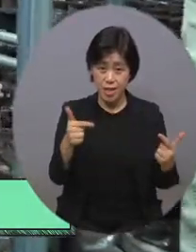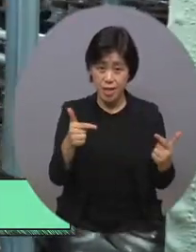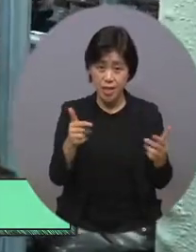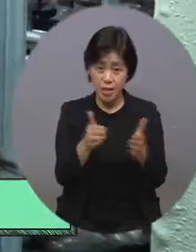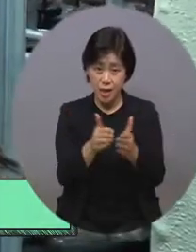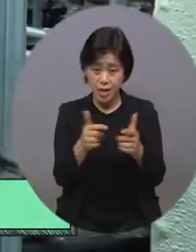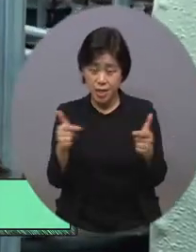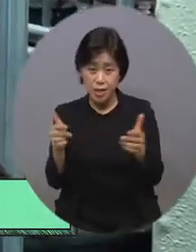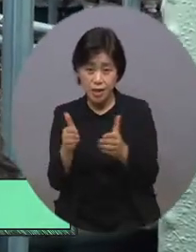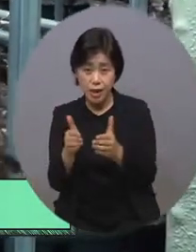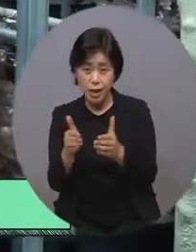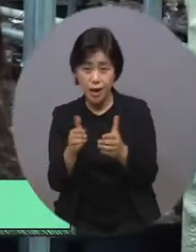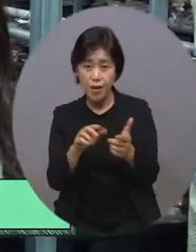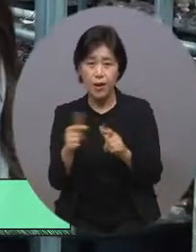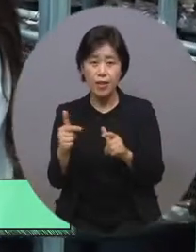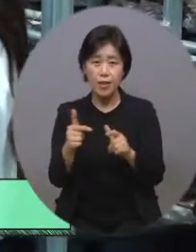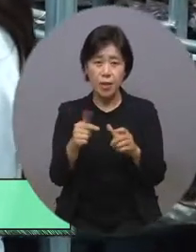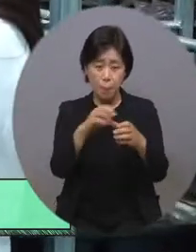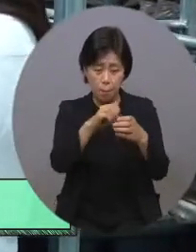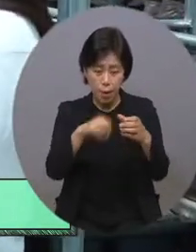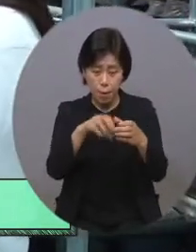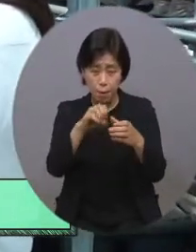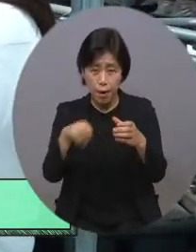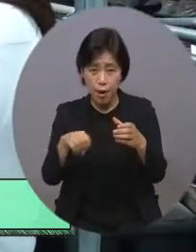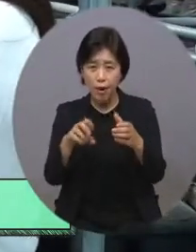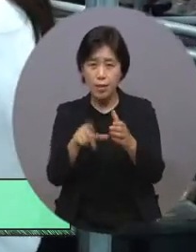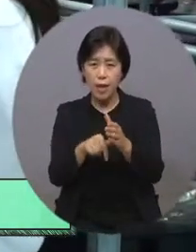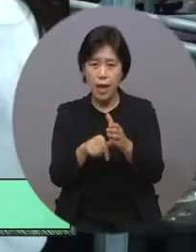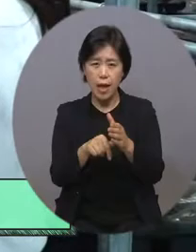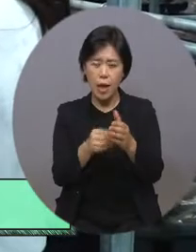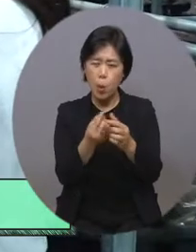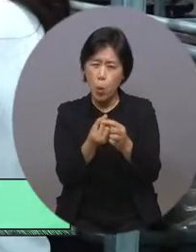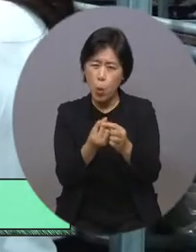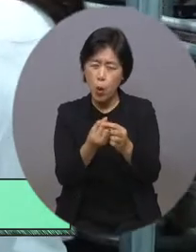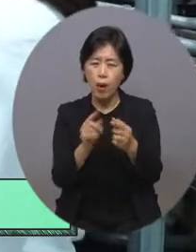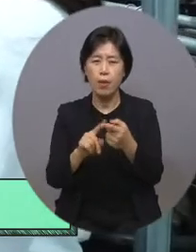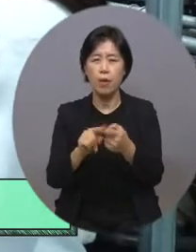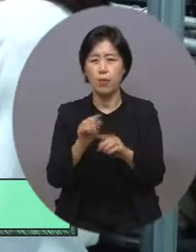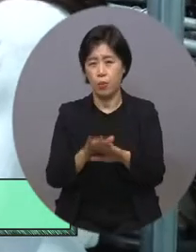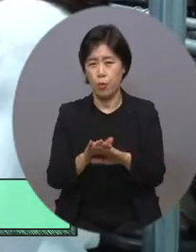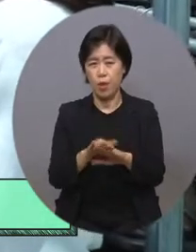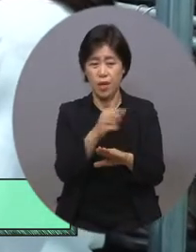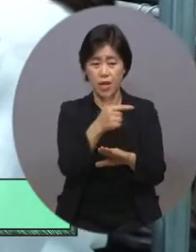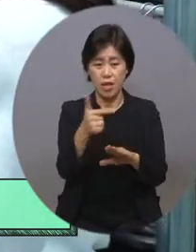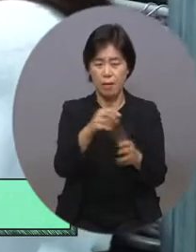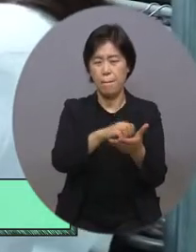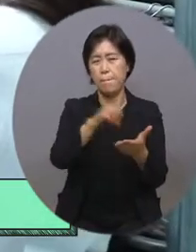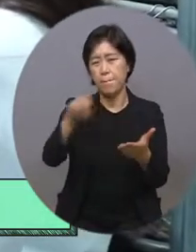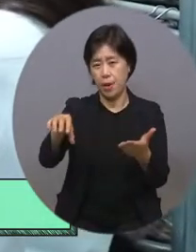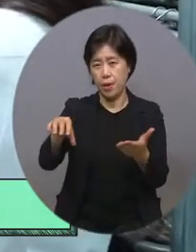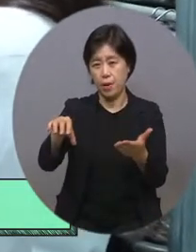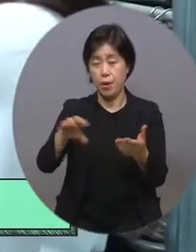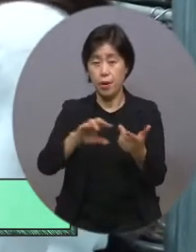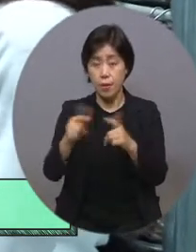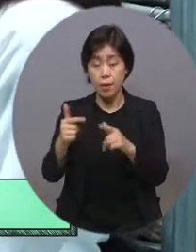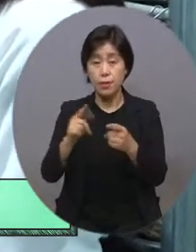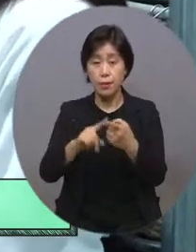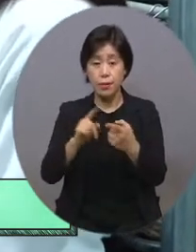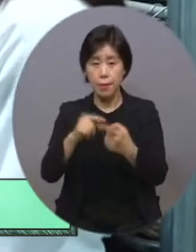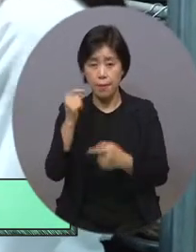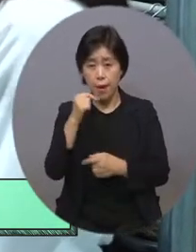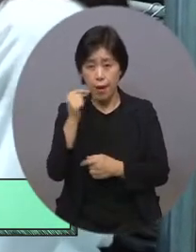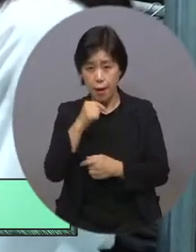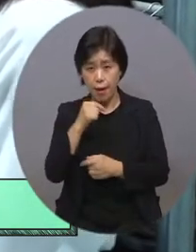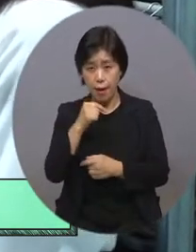사이즈별로 뭐 따고 할 때 작은 거는 너무 따면 안 되고 큰 거를 따야 되는 이런 거를 저희가 세부적으로